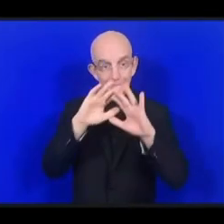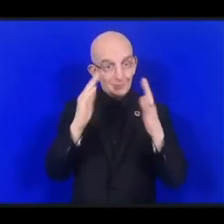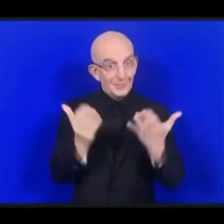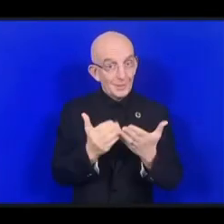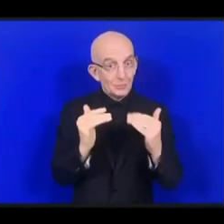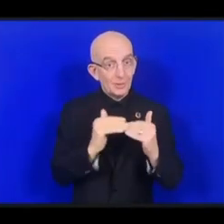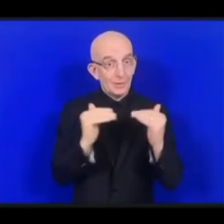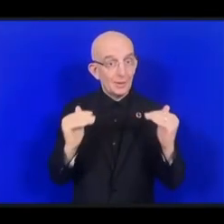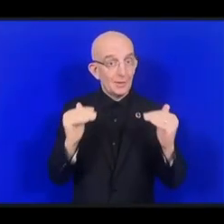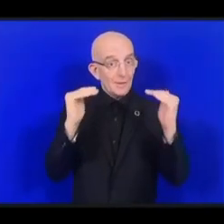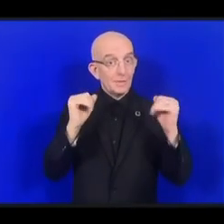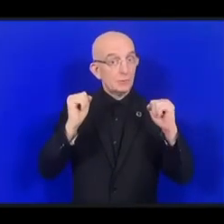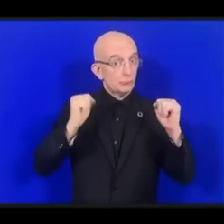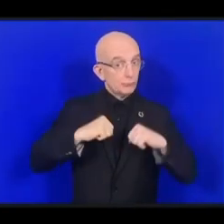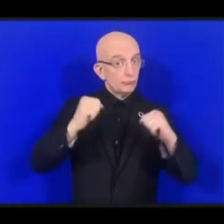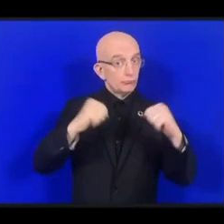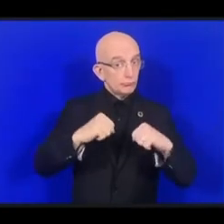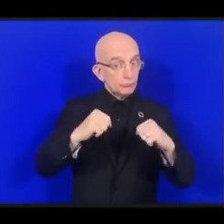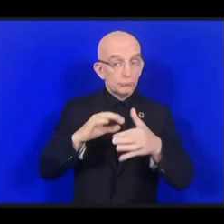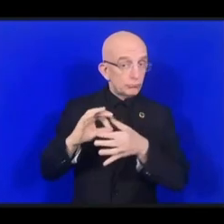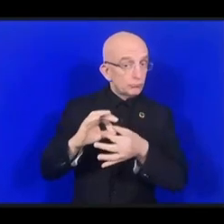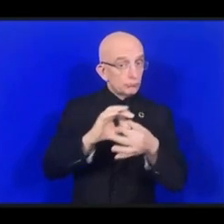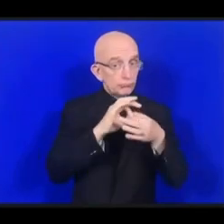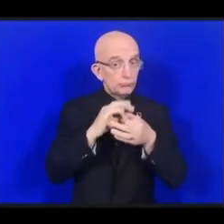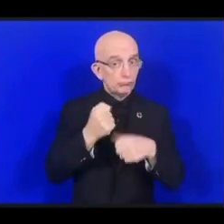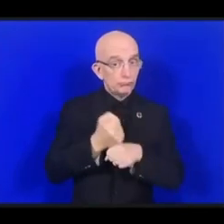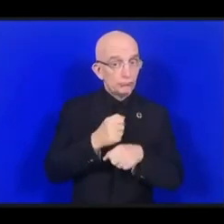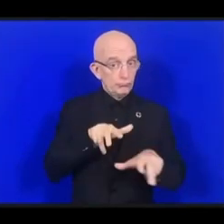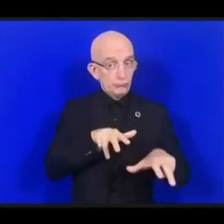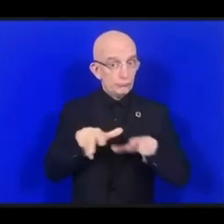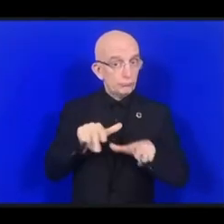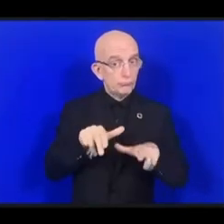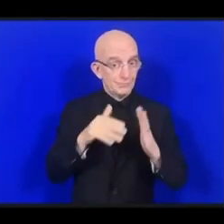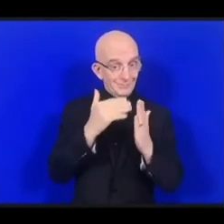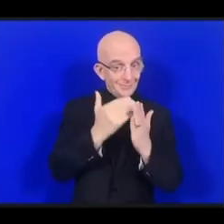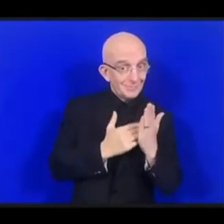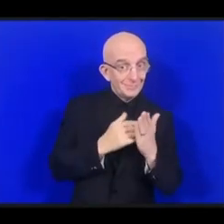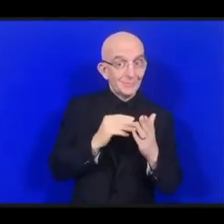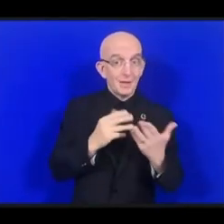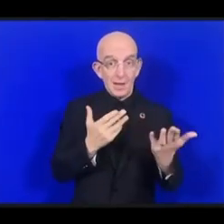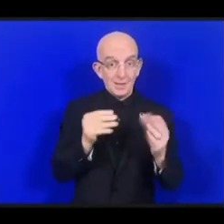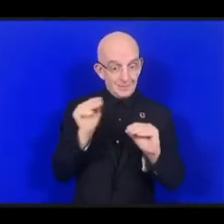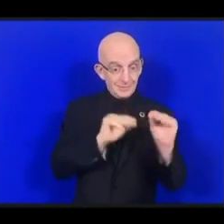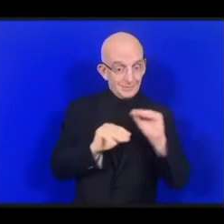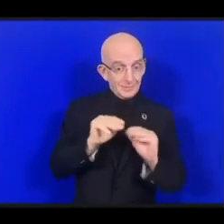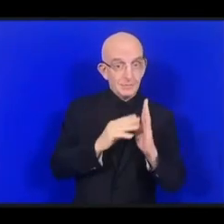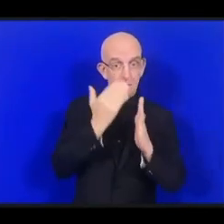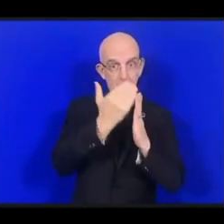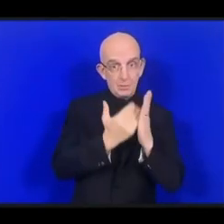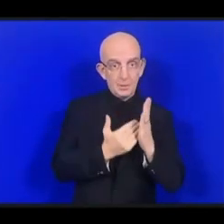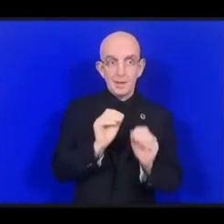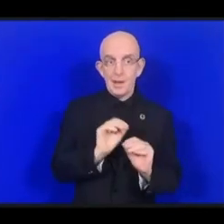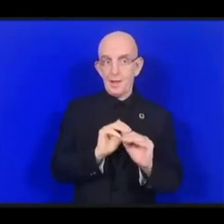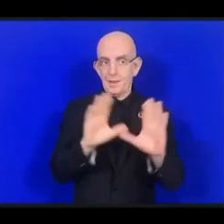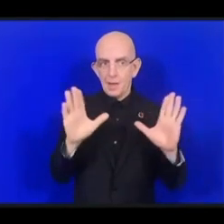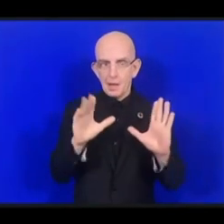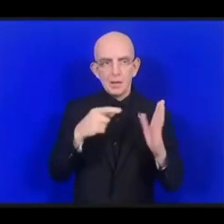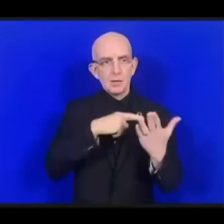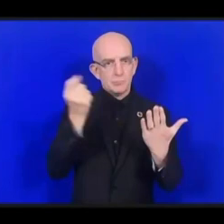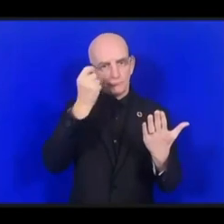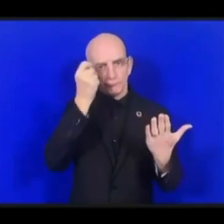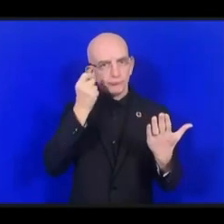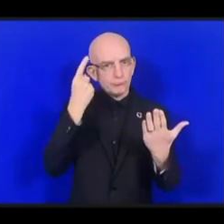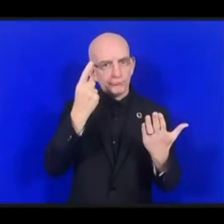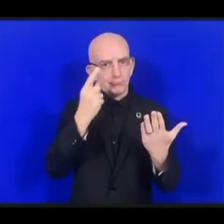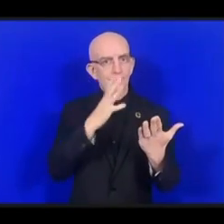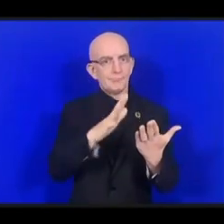共同国民が理解できるようなの言語でそれを伝えるということも重要になりますしまた規範だとか